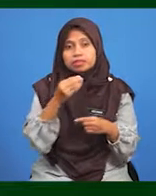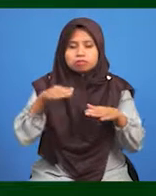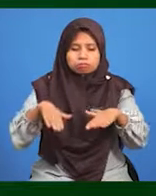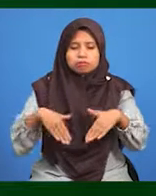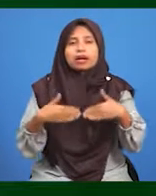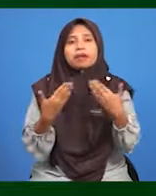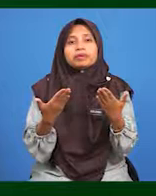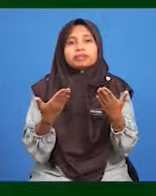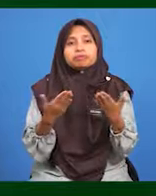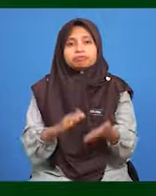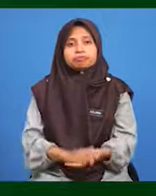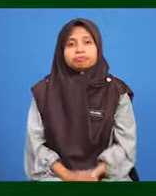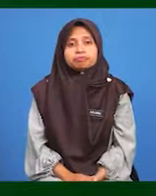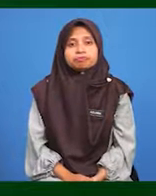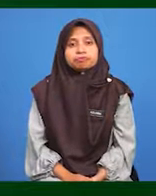bagaimana